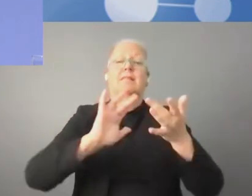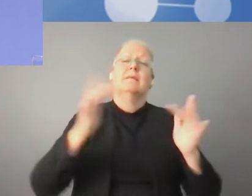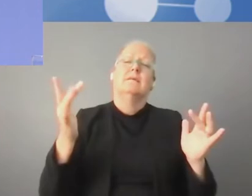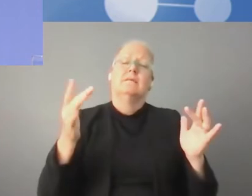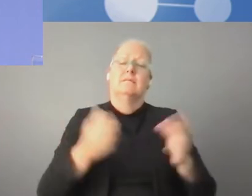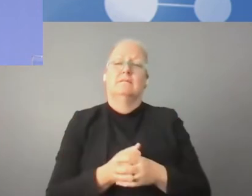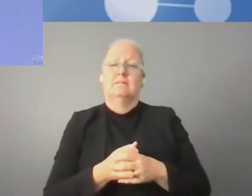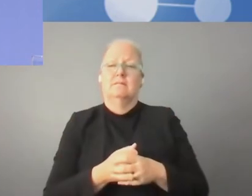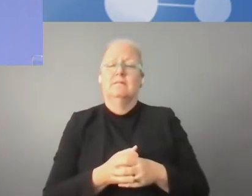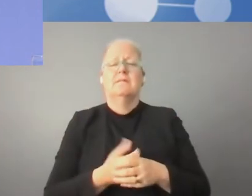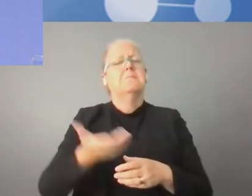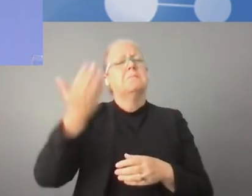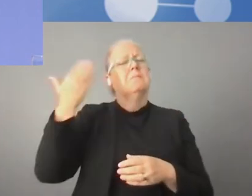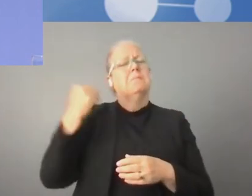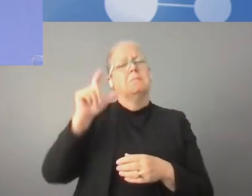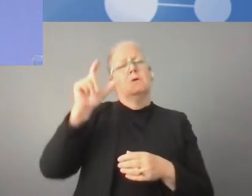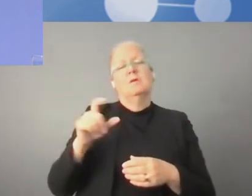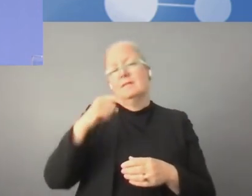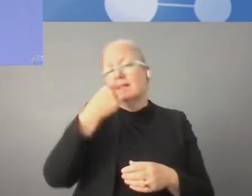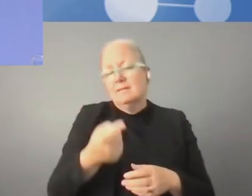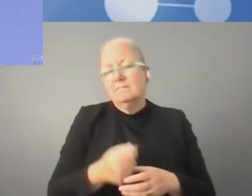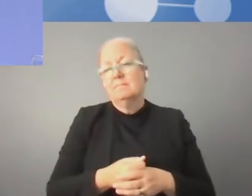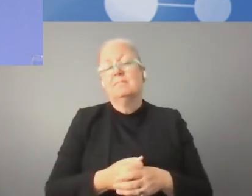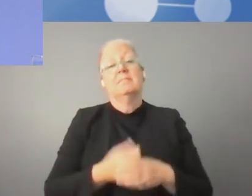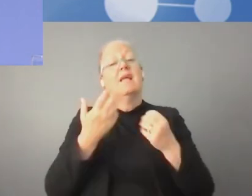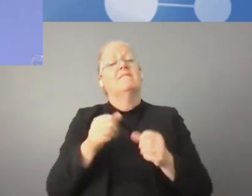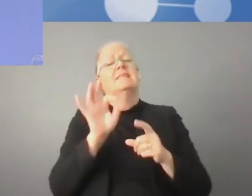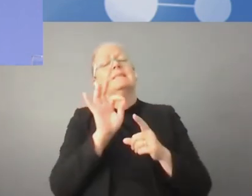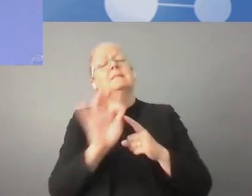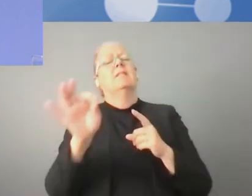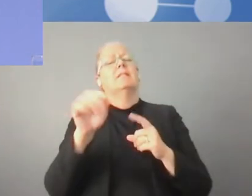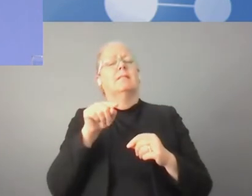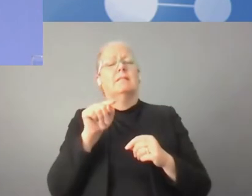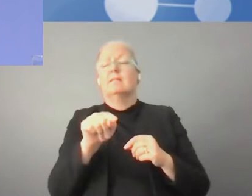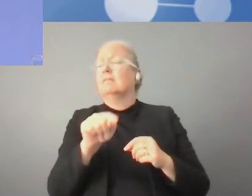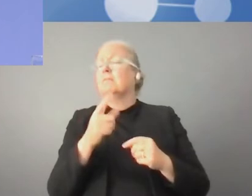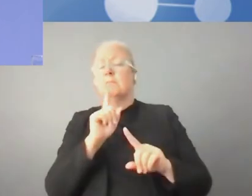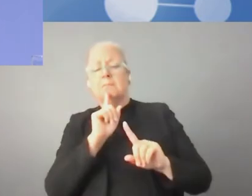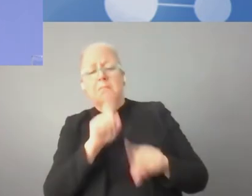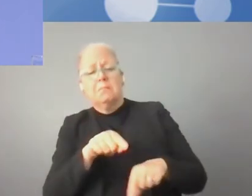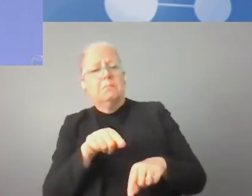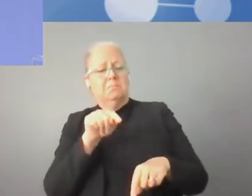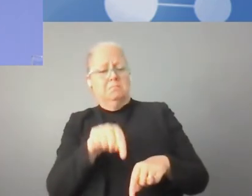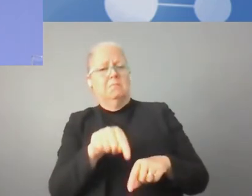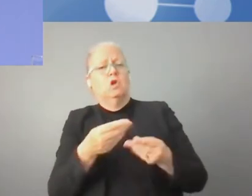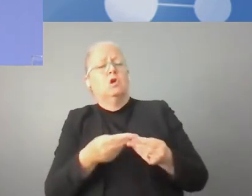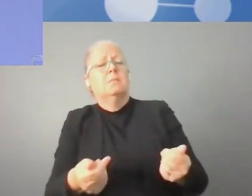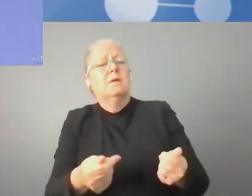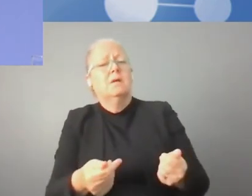我最终想说一个作家所说的内容，每个复杂的问题都有一个简单的解